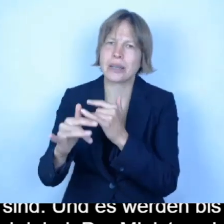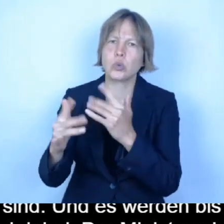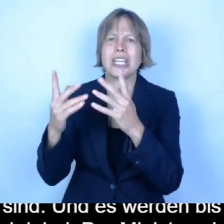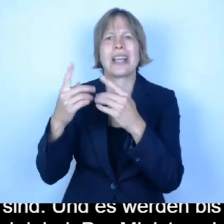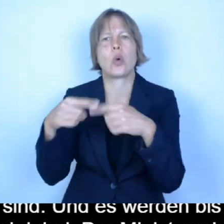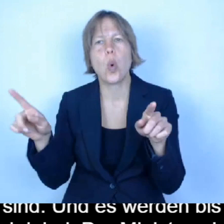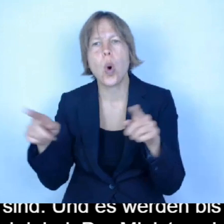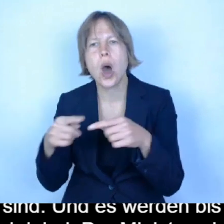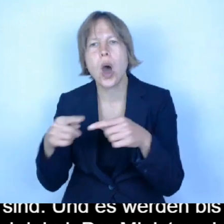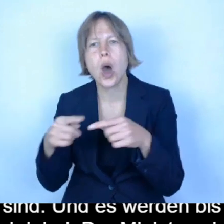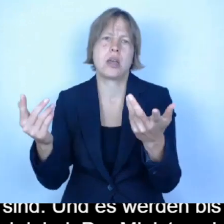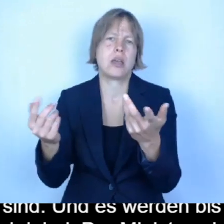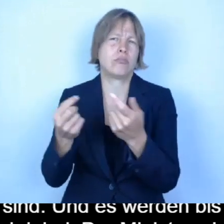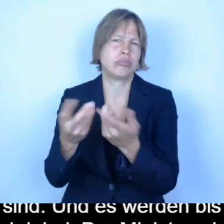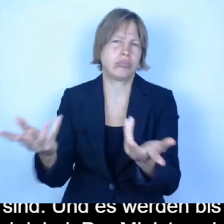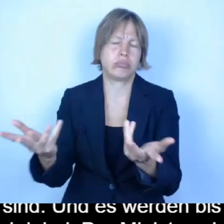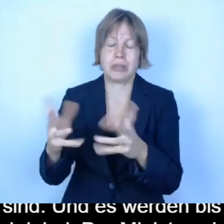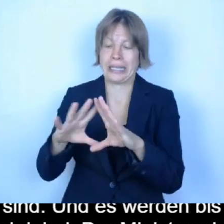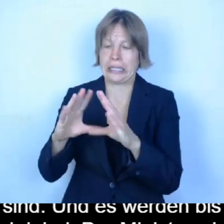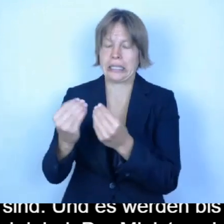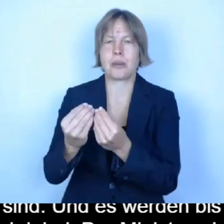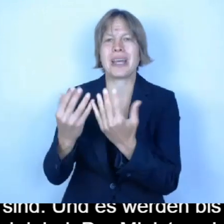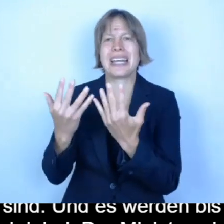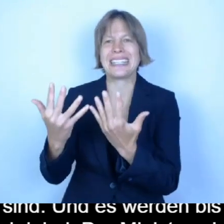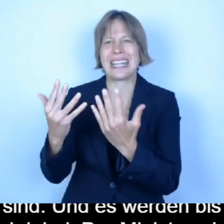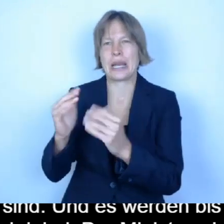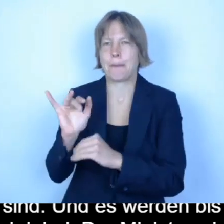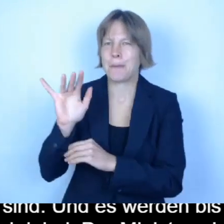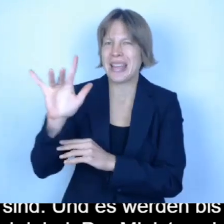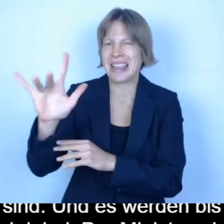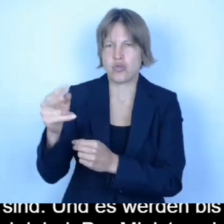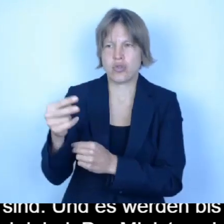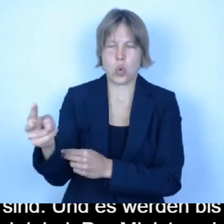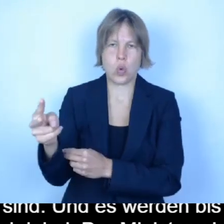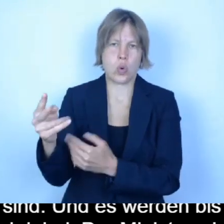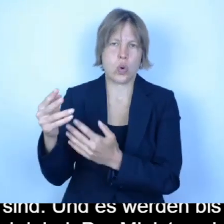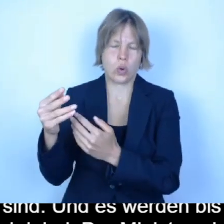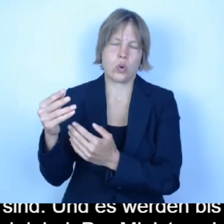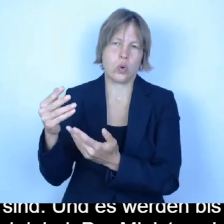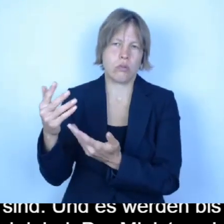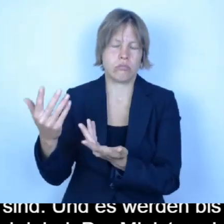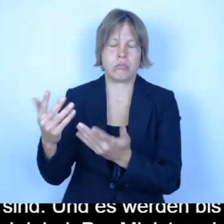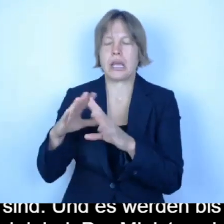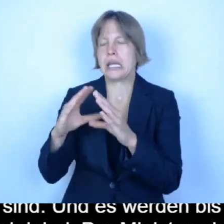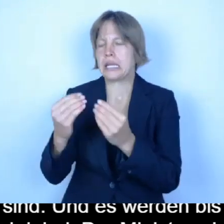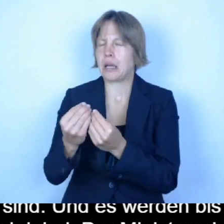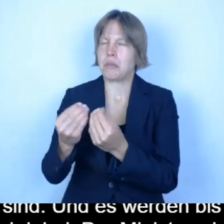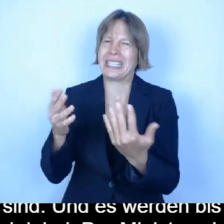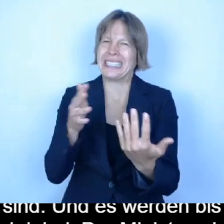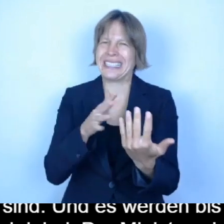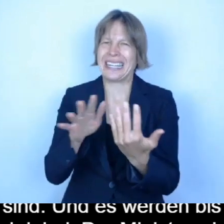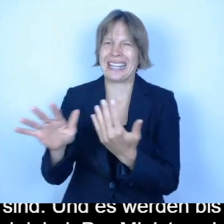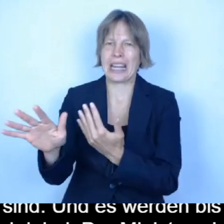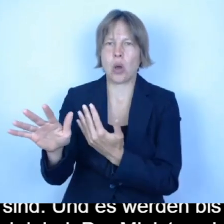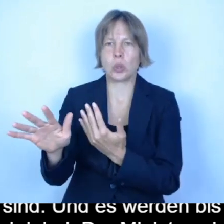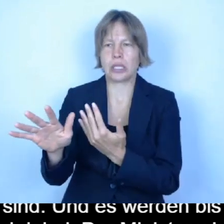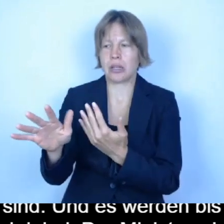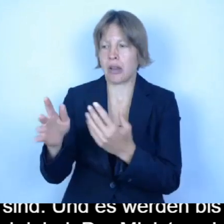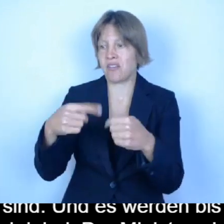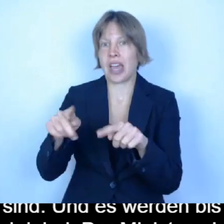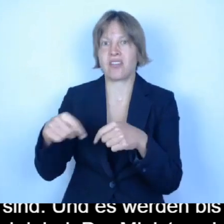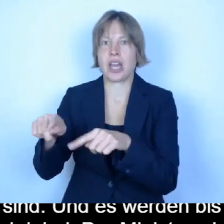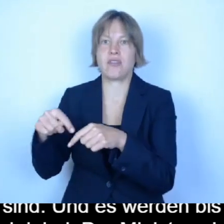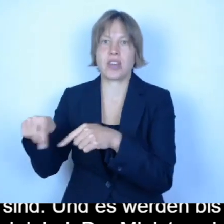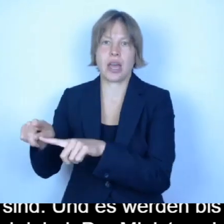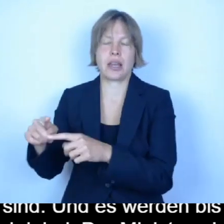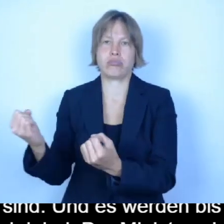10 Millionen Euro, wird dann verteilt. Das sind dann ungefähr 10.000 solcher Vereine, die da sind, schätzt der Kunstminister